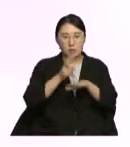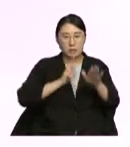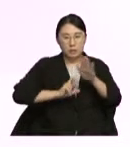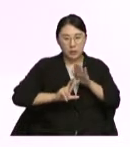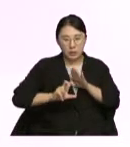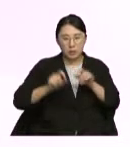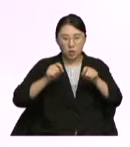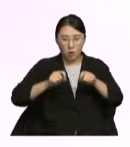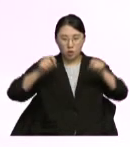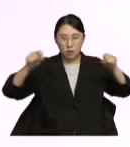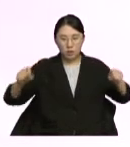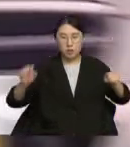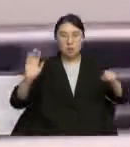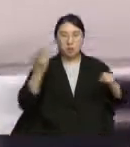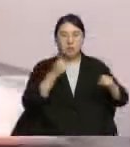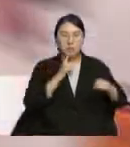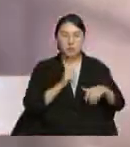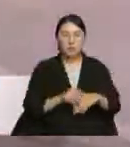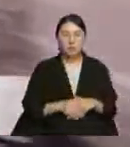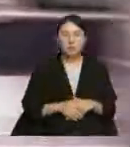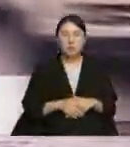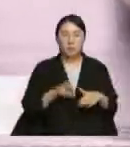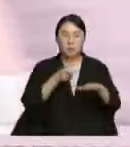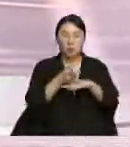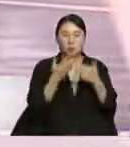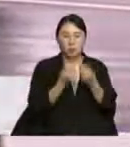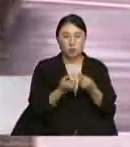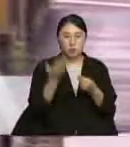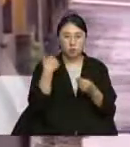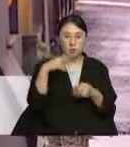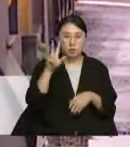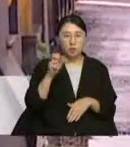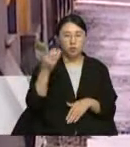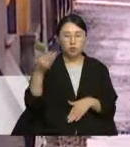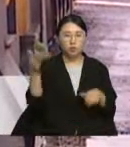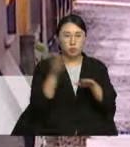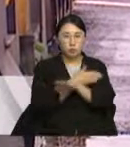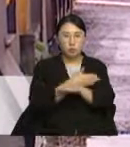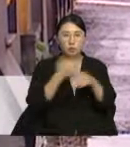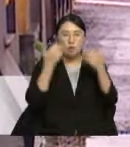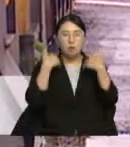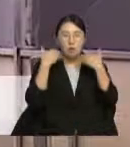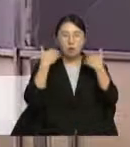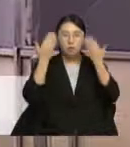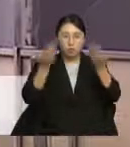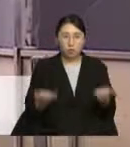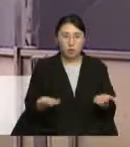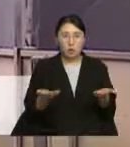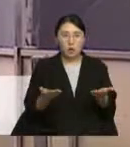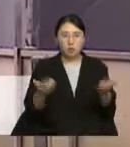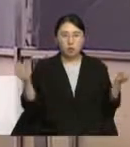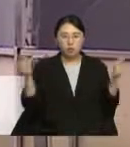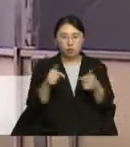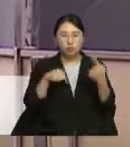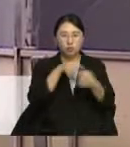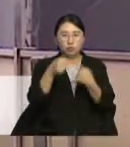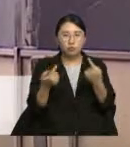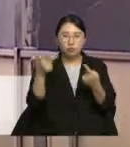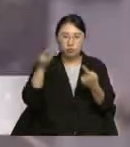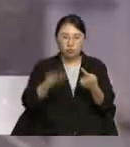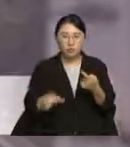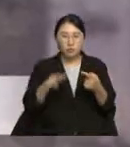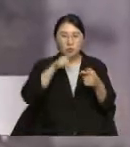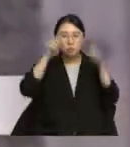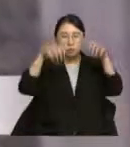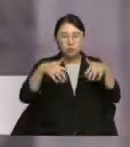지하철을 증편 한다고 밝혔습니다 버스에 경우 지난달 29일부터 여름 휴가기간을 맞아 감축 운행 중이었지만